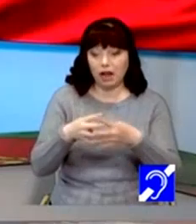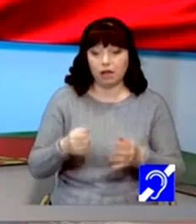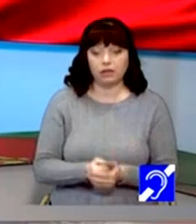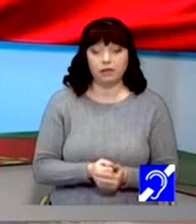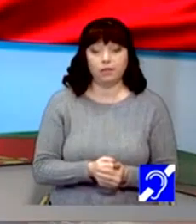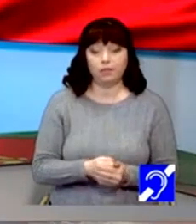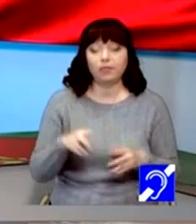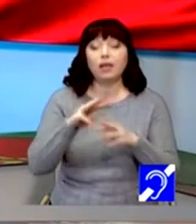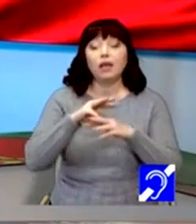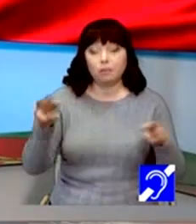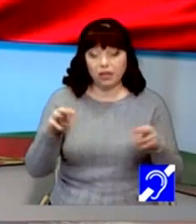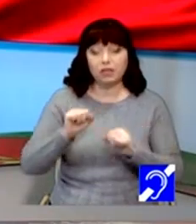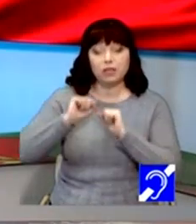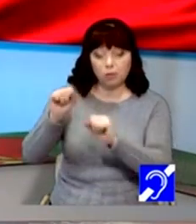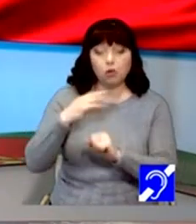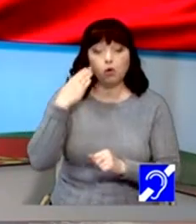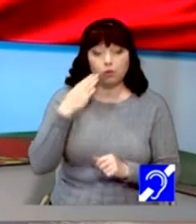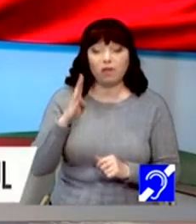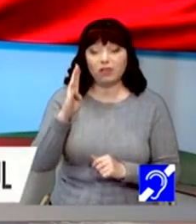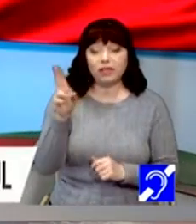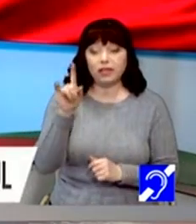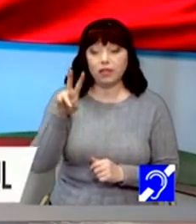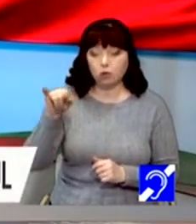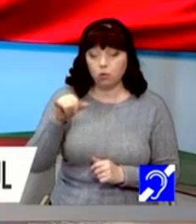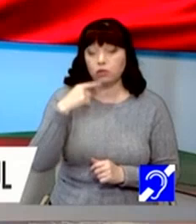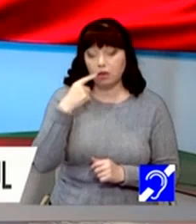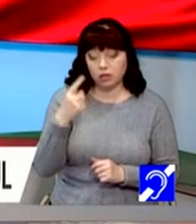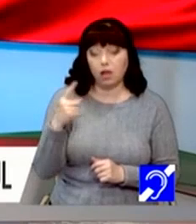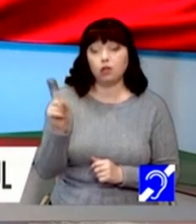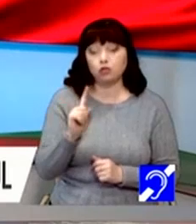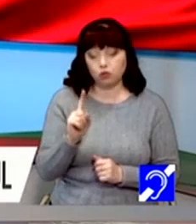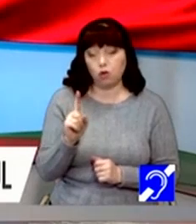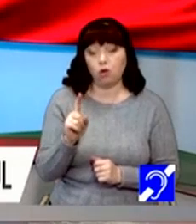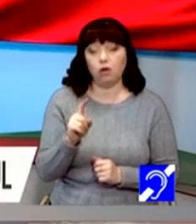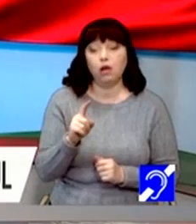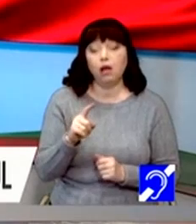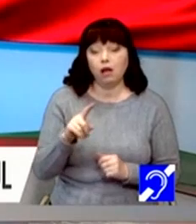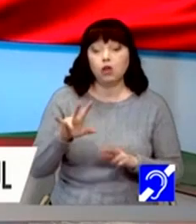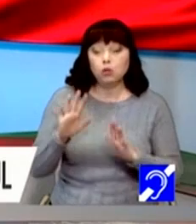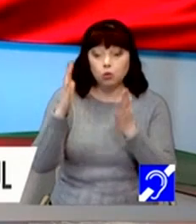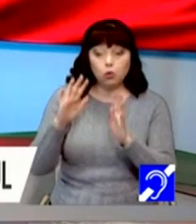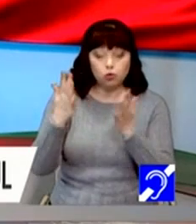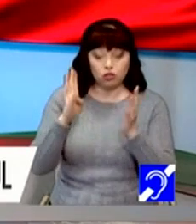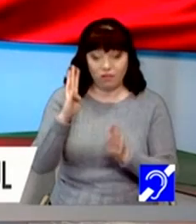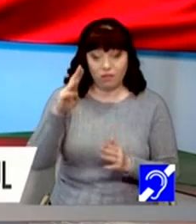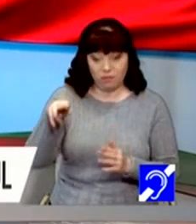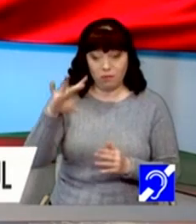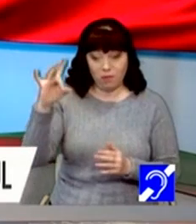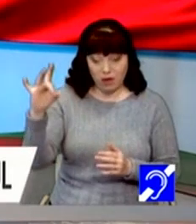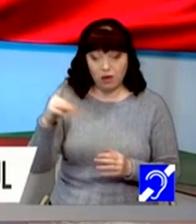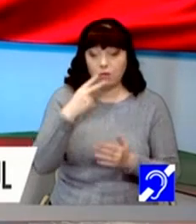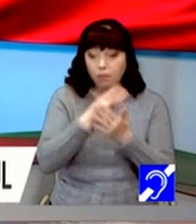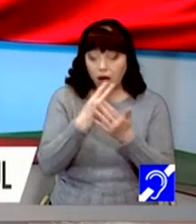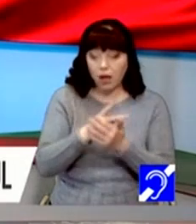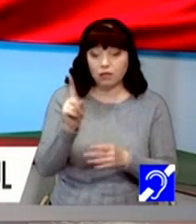Ministrul Apărării din România Vasile dâncu a declarat în exclusivitate pentru TVR că incidentele din regiunea transnistreană